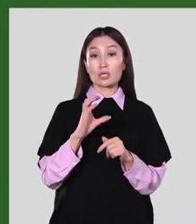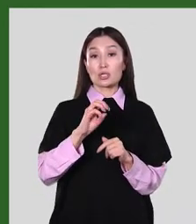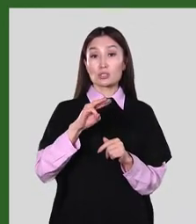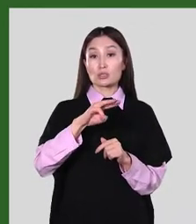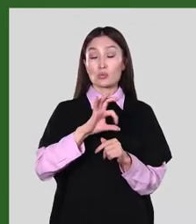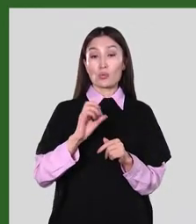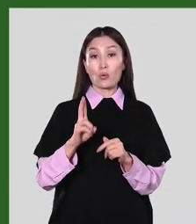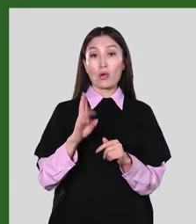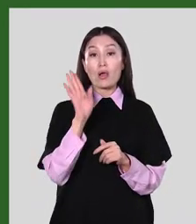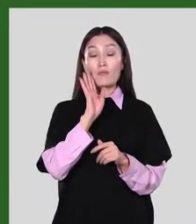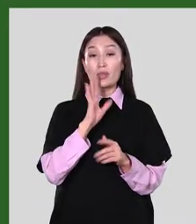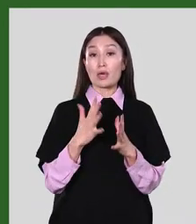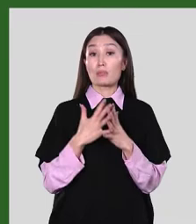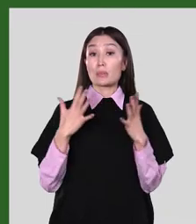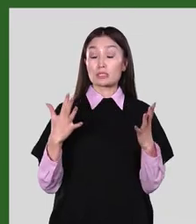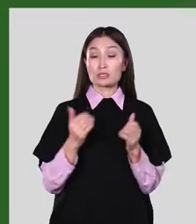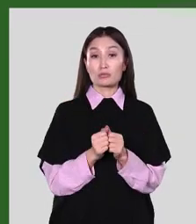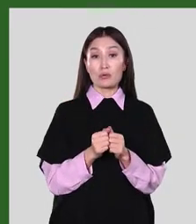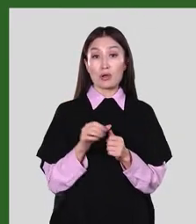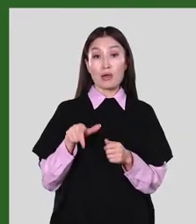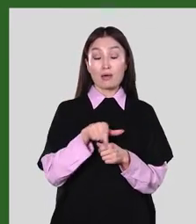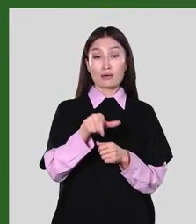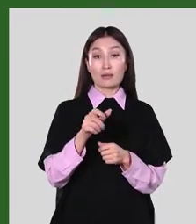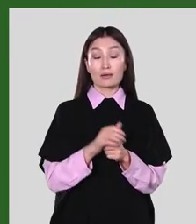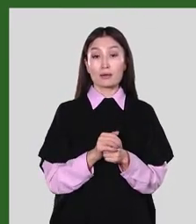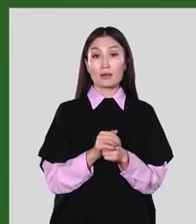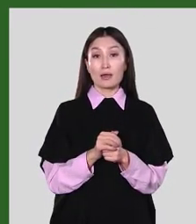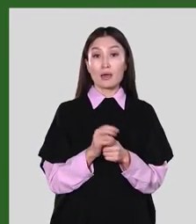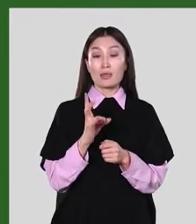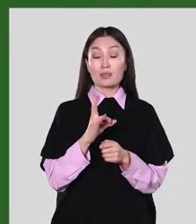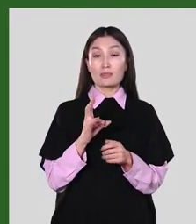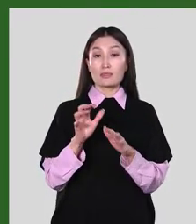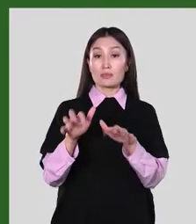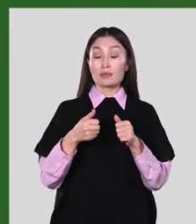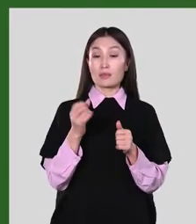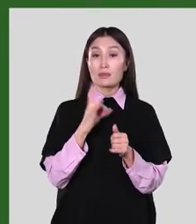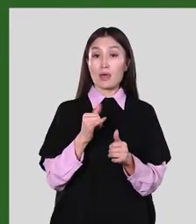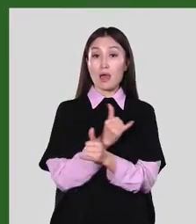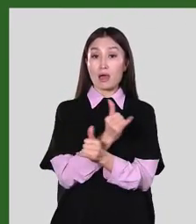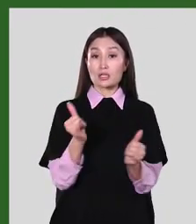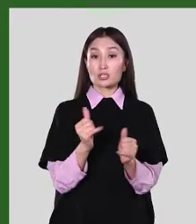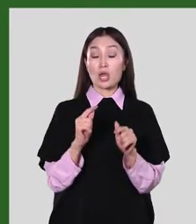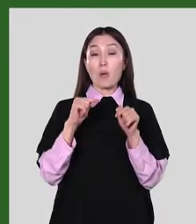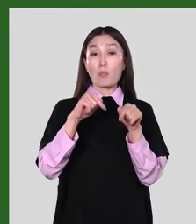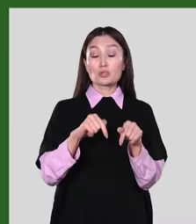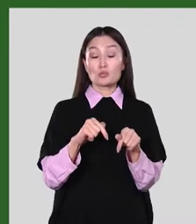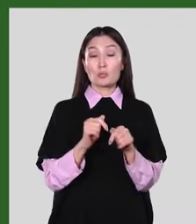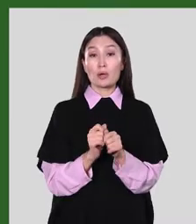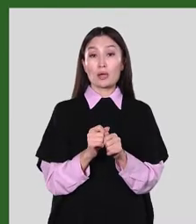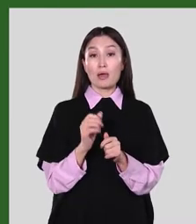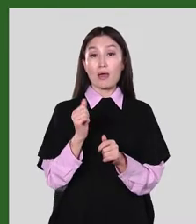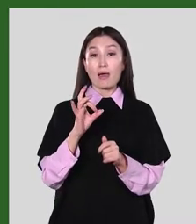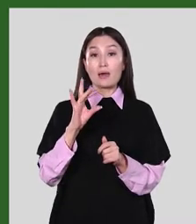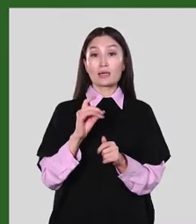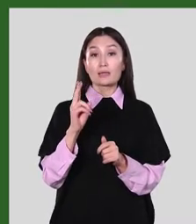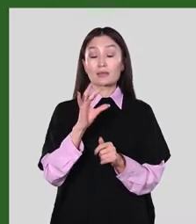вода большинства рек разбирается на орошение поступает в искусственные а реки